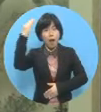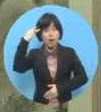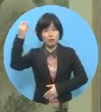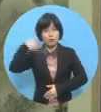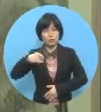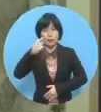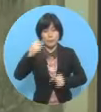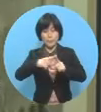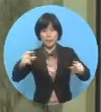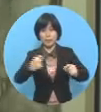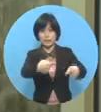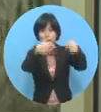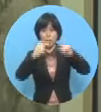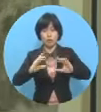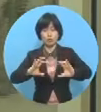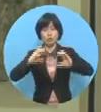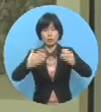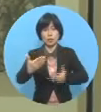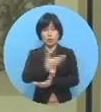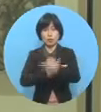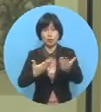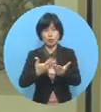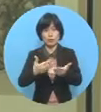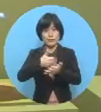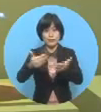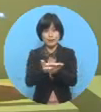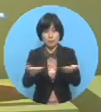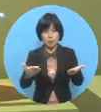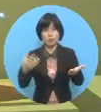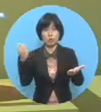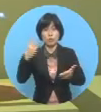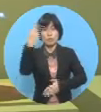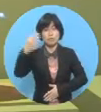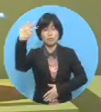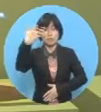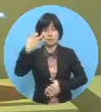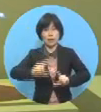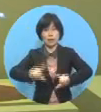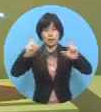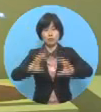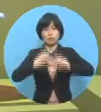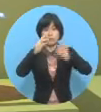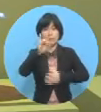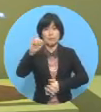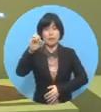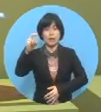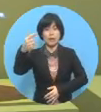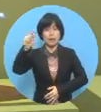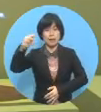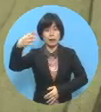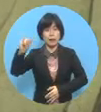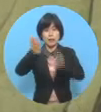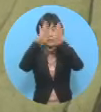2017년에 한, 중, 일 등이 참여하는 국제교류전, 또 2018년